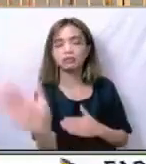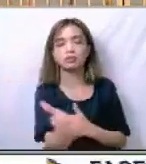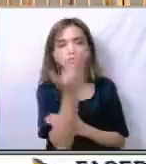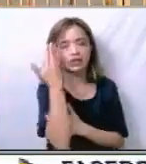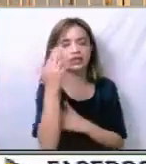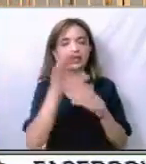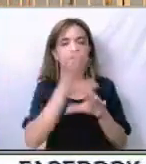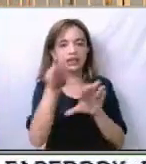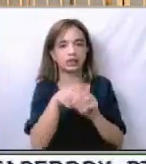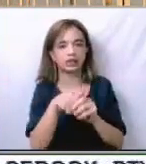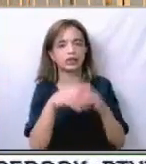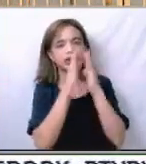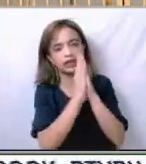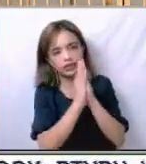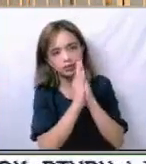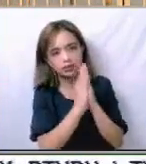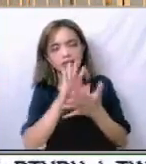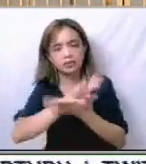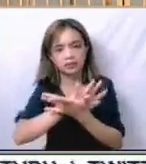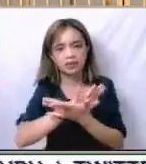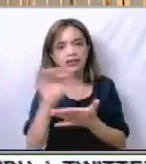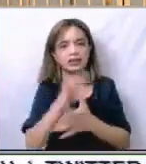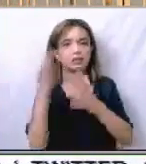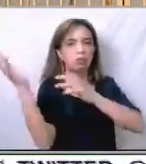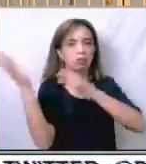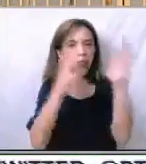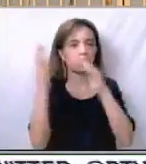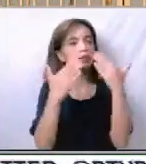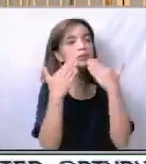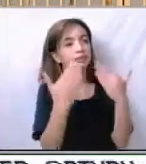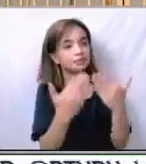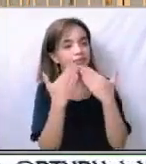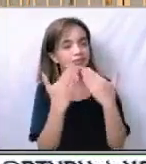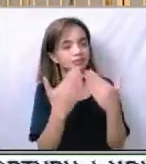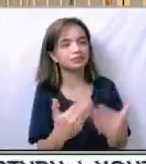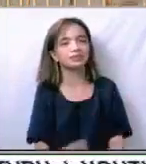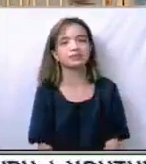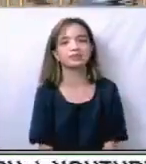itong laban sa COVID-19 at maging ito pong bagyong Odette na ito. Salamat sa iyo, Clazel Pardilia.